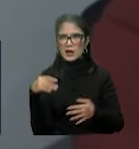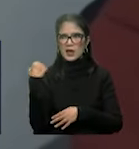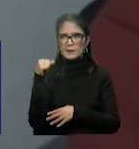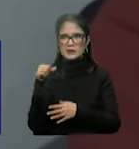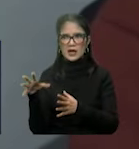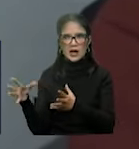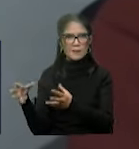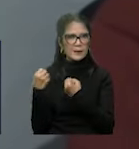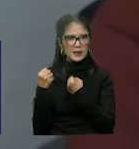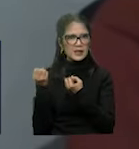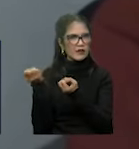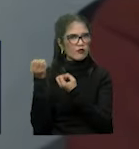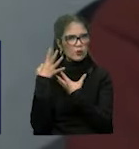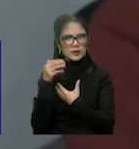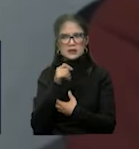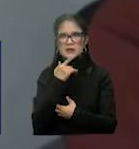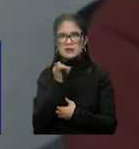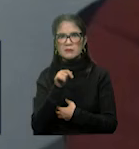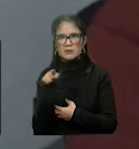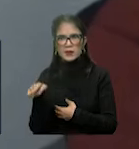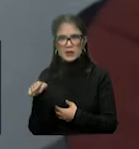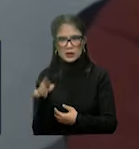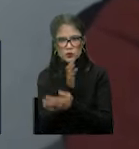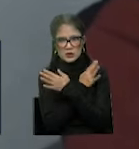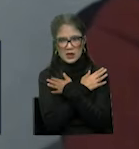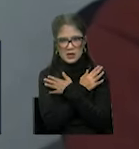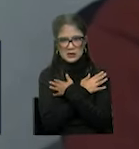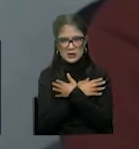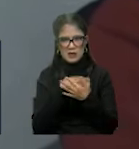informasi sama seperti pada saat jenazah masih segar.